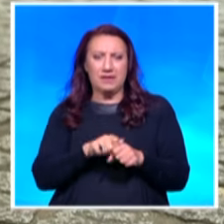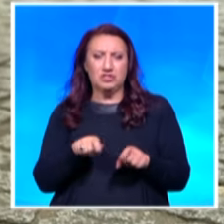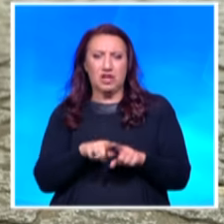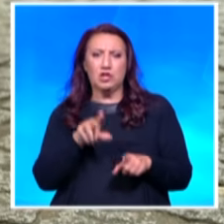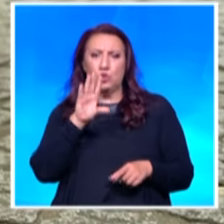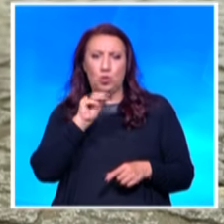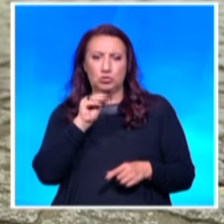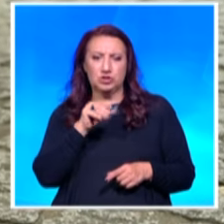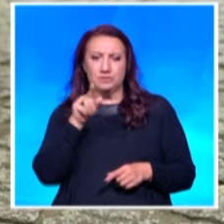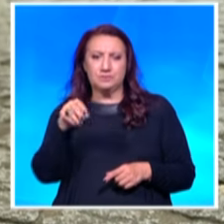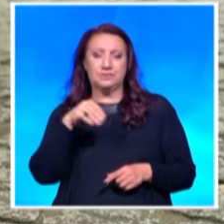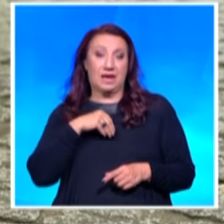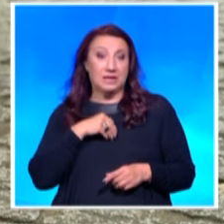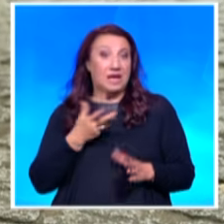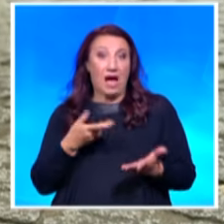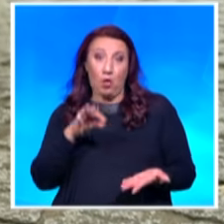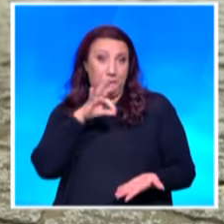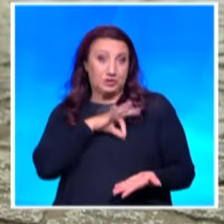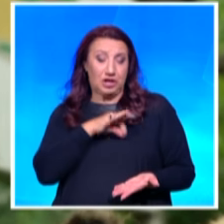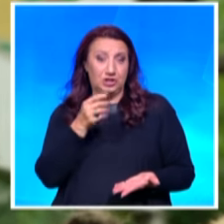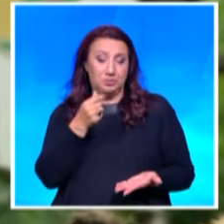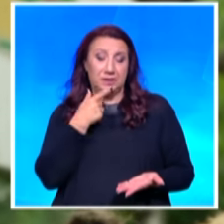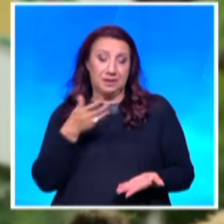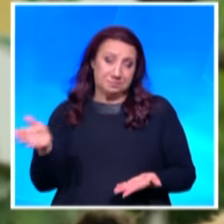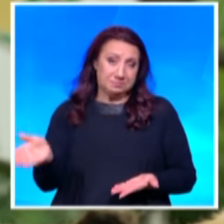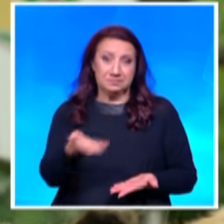Каза, ако спечелиш пари от това, няма проблем. Давай!